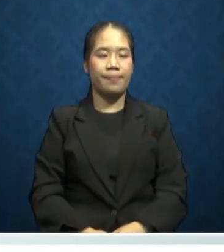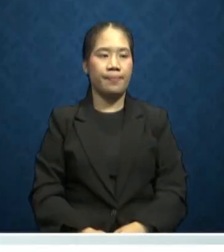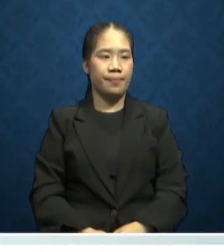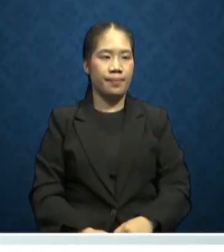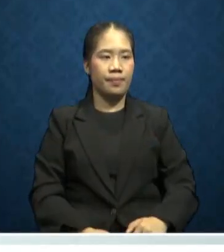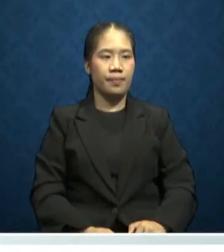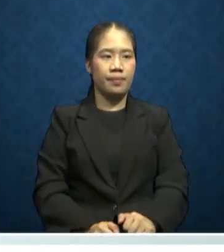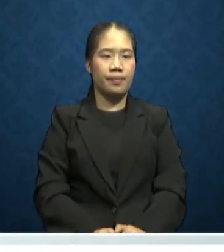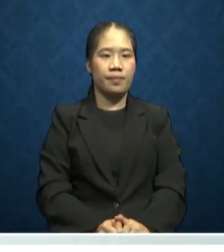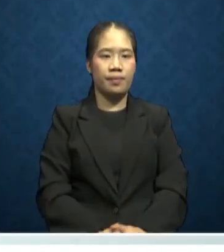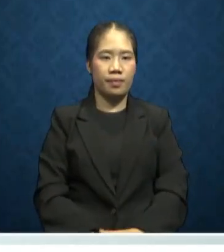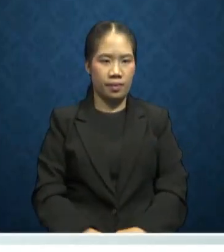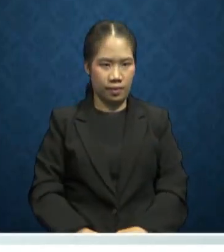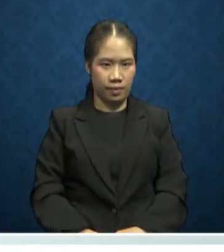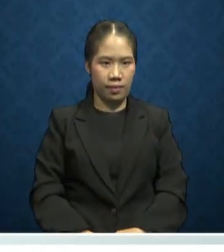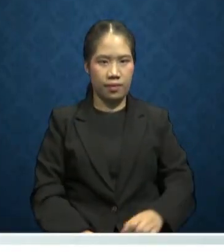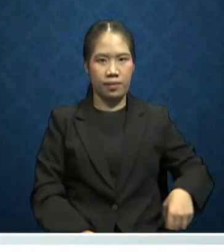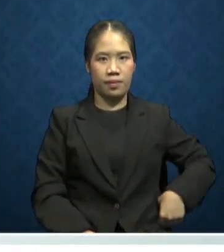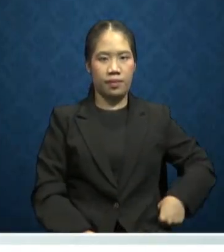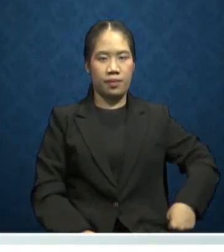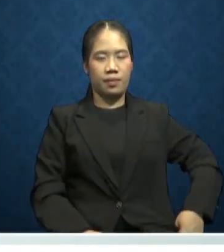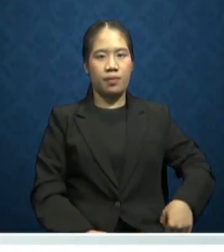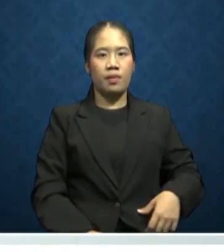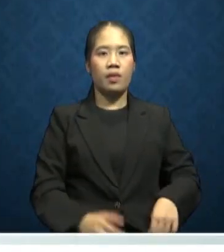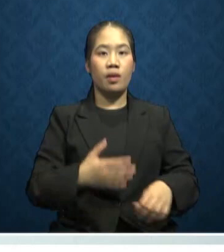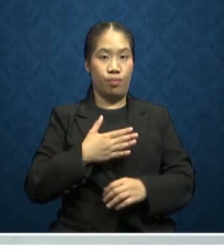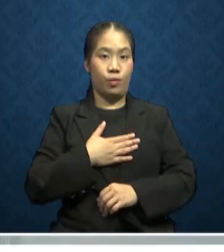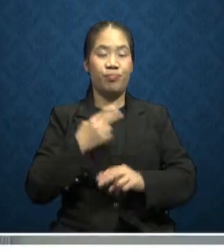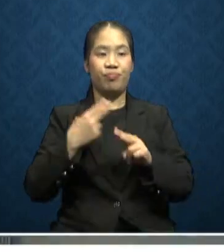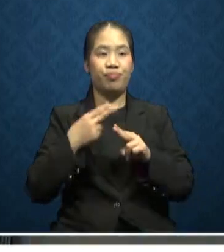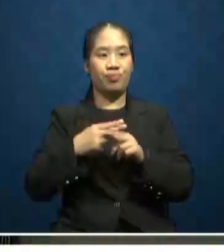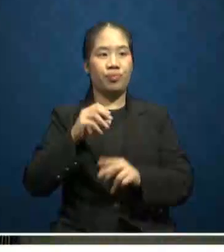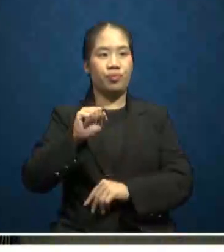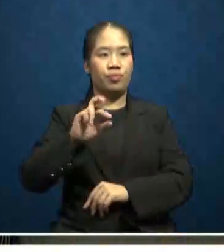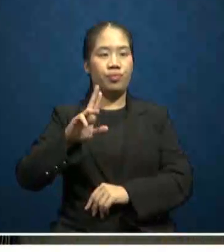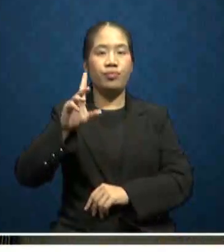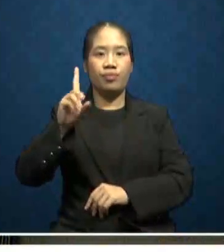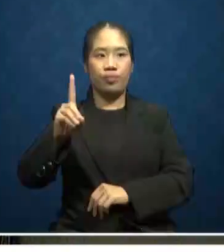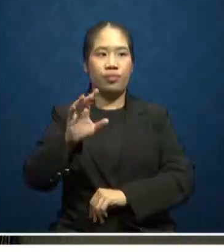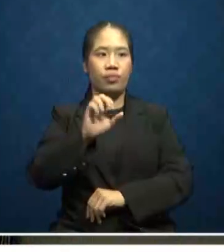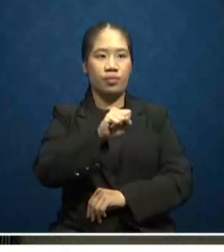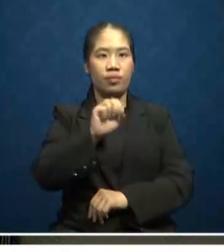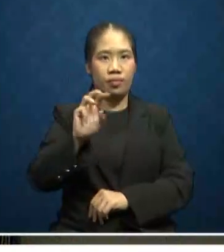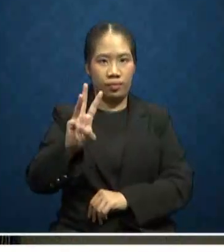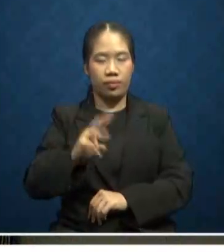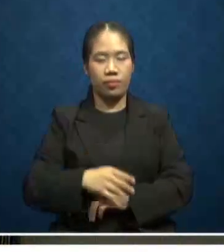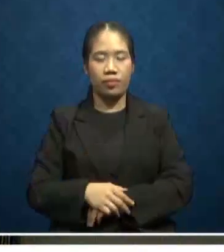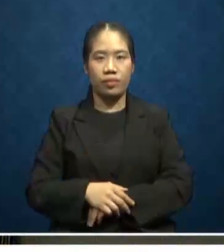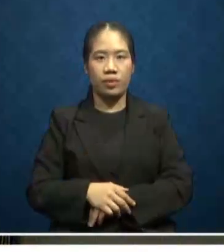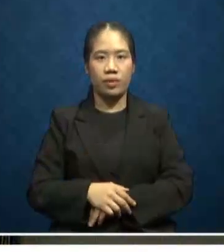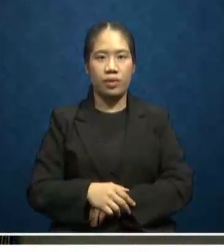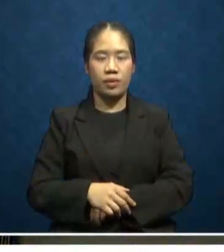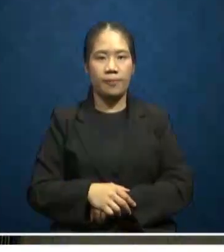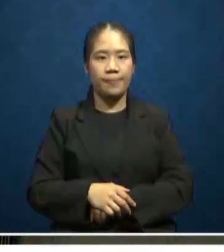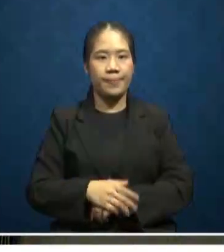ครับเรียนท่านประธานวุฒิสภาที่เคารพกับผมนายสุเดชกิรัตน์ทิติเจริญสมาชิกวุฒิสภาท่านประธานครับ